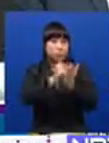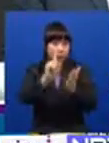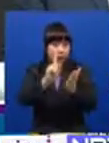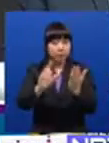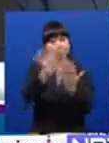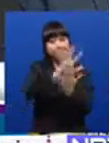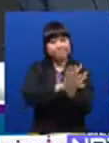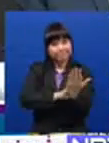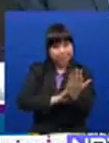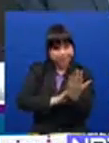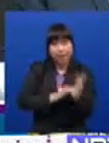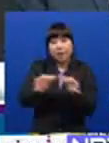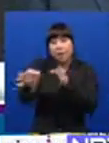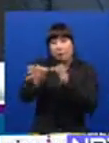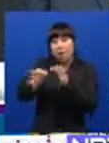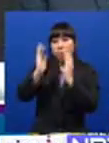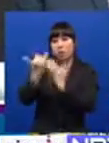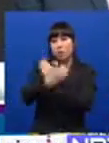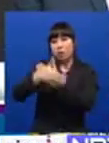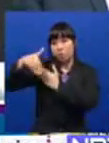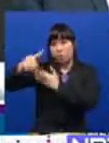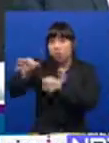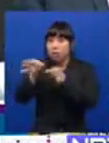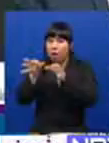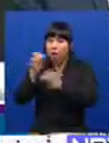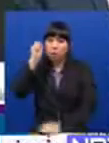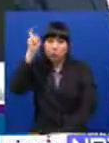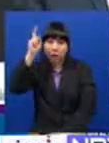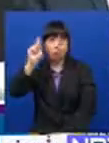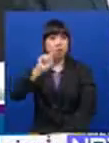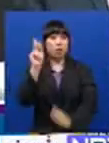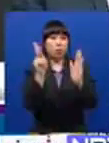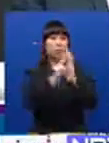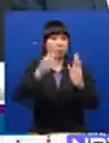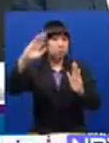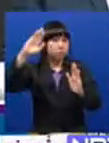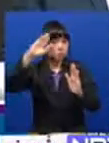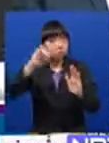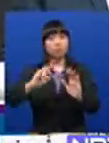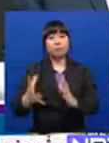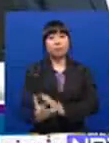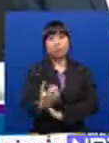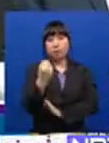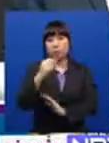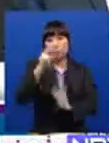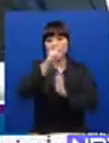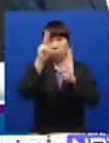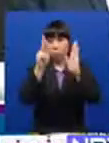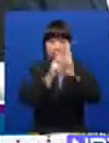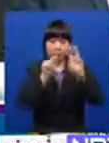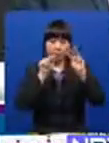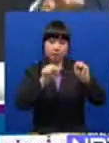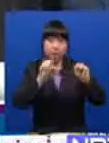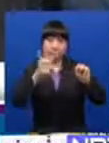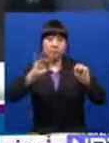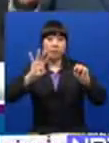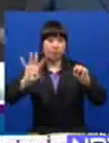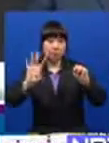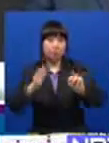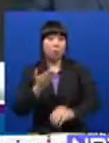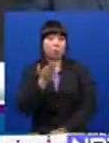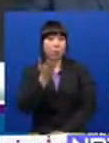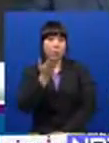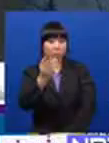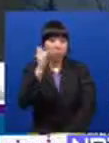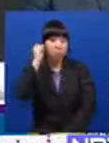ในประเทศให้ต่างชาติเข้าใจโดยเฉพาะกฎอัยการศึกและการใช้อำนาจตามกฎหมายมาตรา 44พร้อมขอให้เข้า